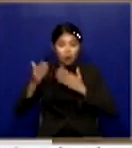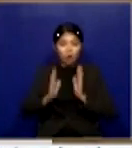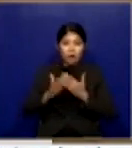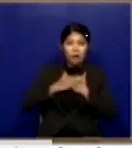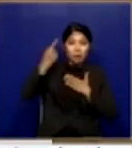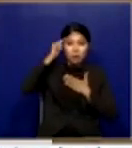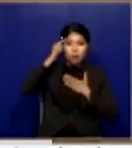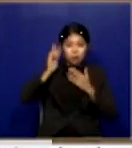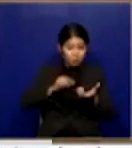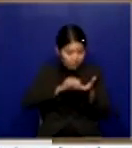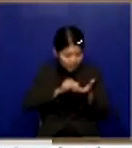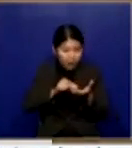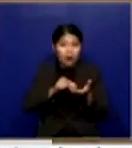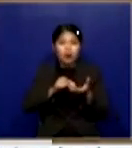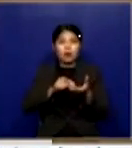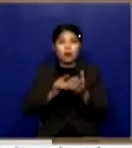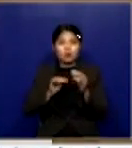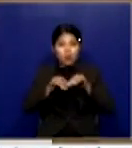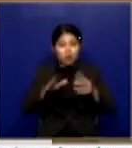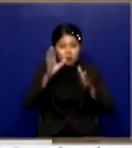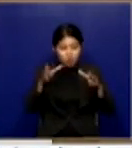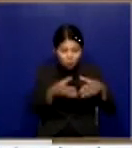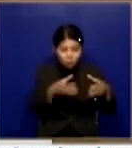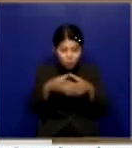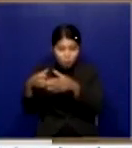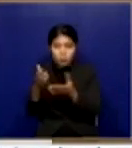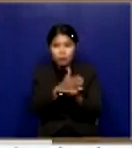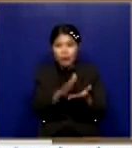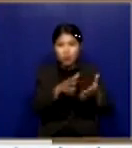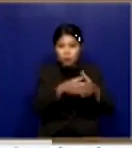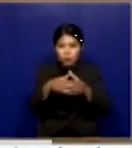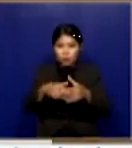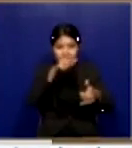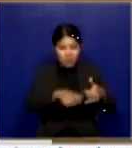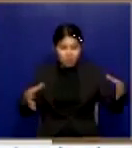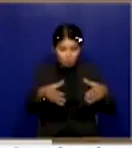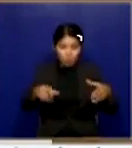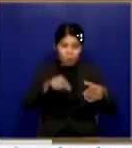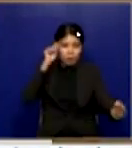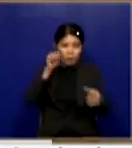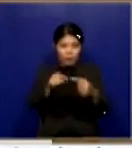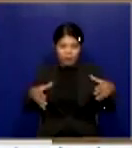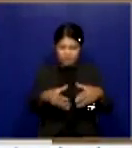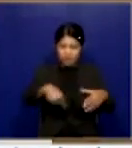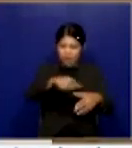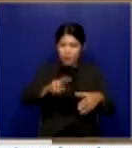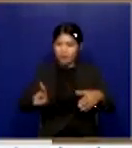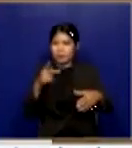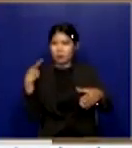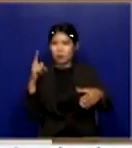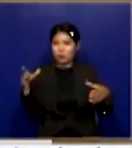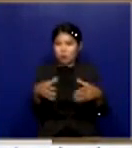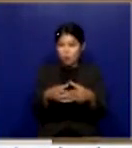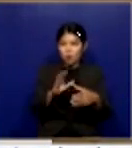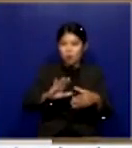รอกูไปขายเหล่านี้จะถูกจัดรวบรวมและมีกลุ่มเสมอที่เป็นกลุ่มเป้าหมายที่นำมาใช้ประโยชน์ได้เพราะปุ่ม